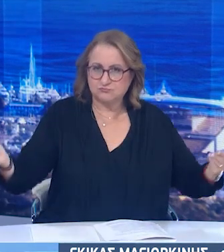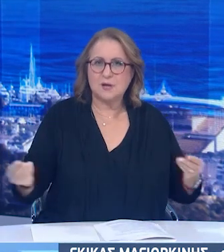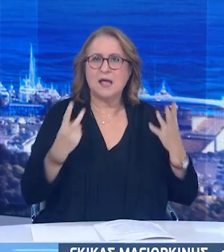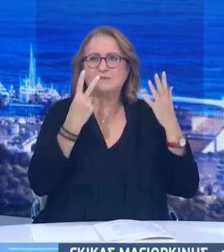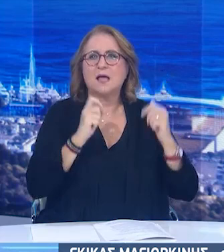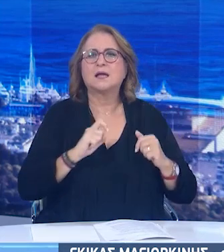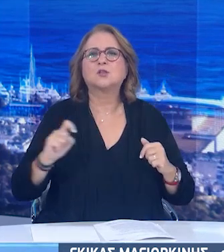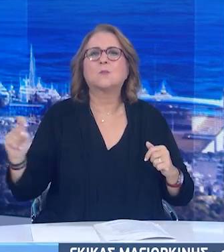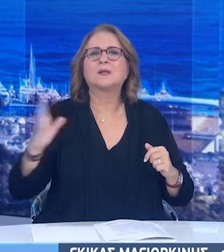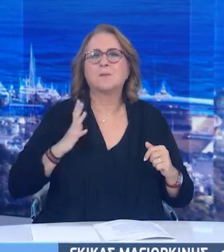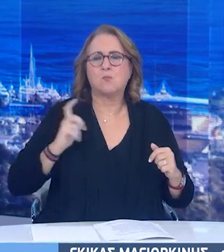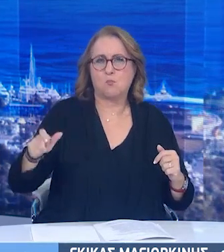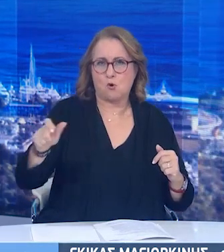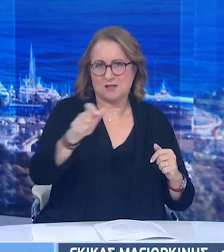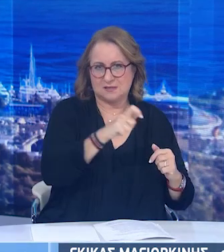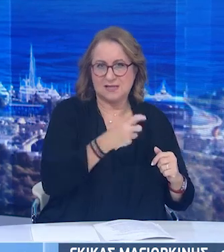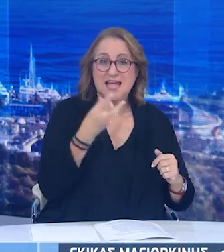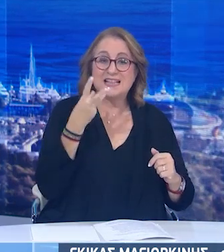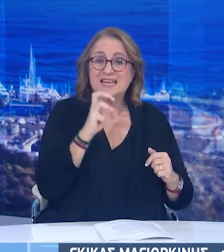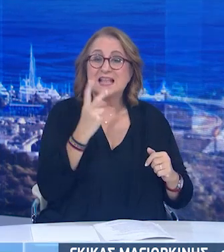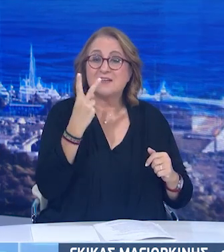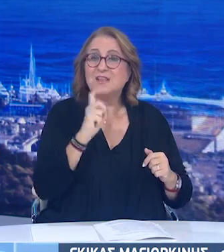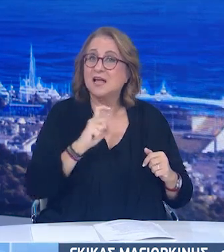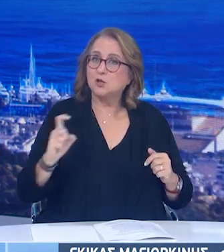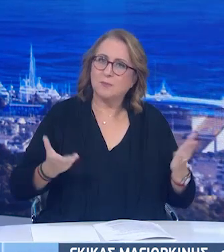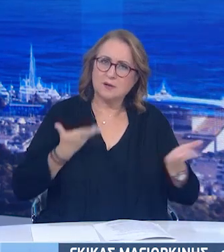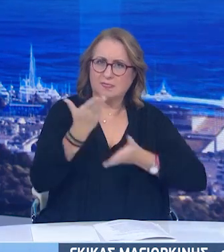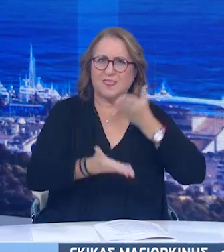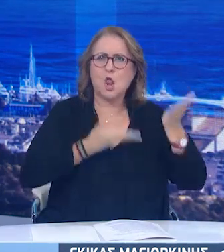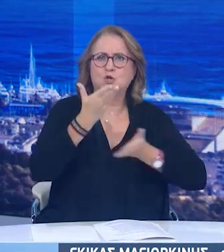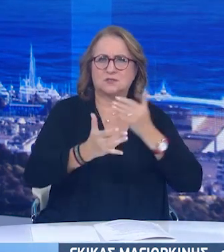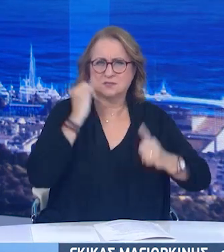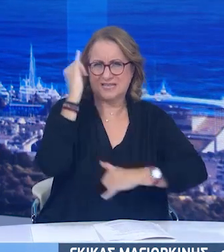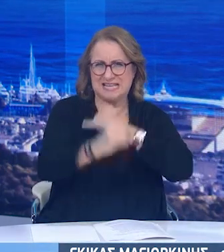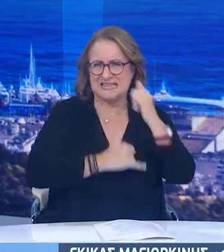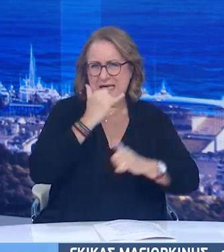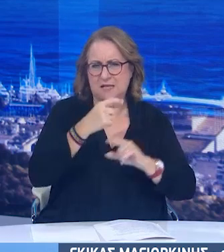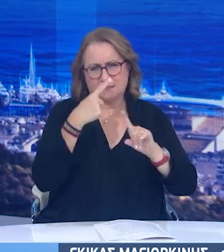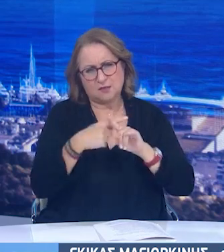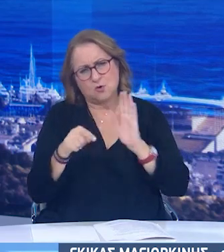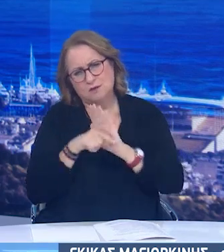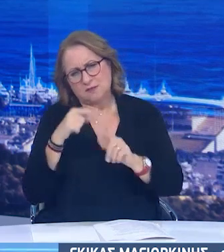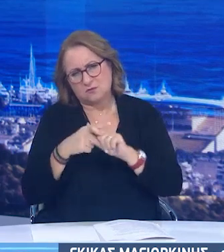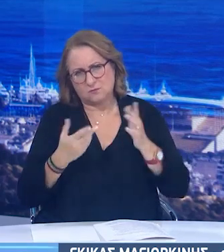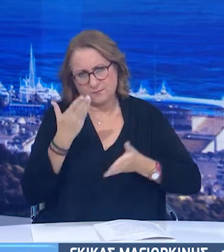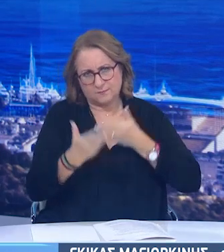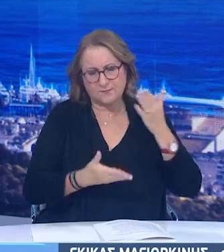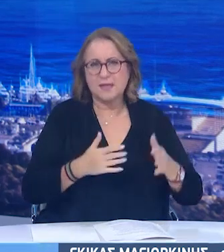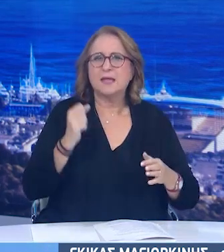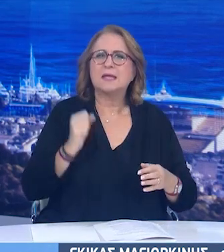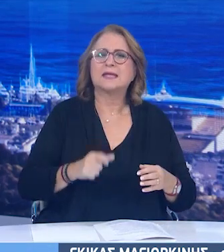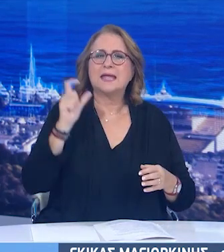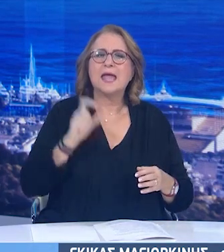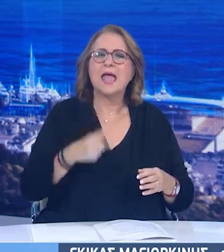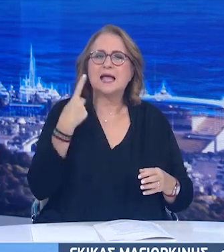37 εκατομμύρια είναι οι δηλώσεις που έχουν περάσει στην ηλεκτρονική πλατφόρμα. Το σύνολο των θετικών που έχουν επιβεβαιωθεί στον έλεγχο από επαγγελματία υγείας